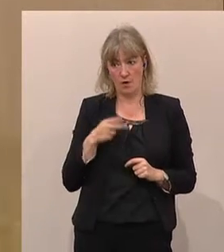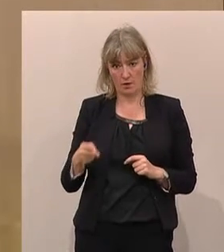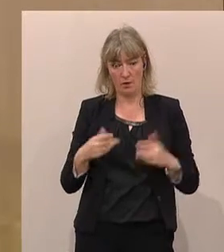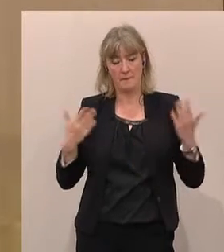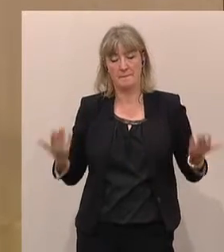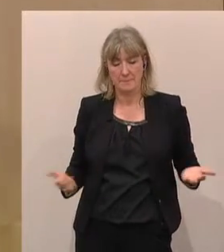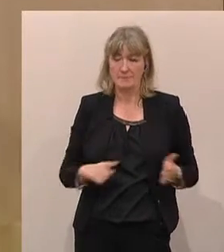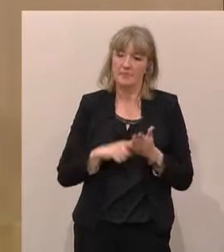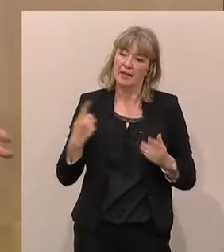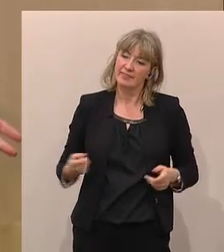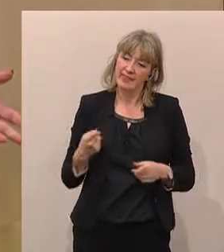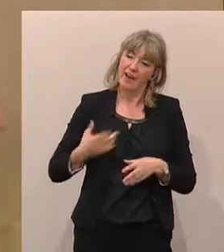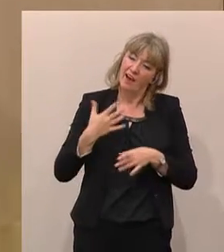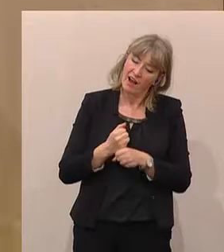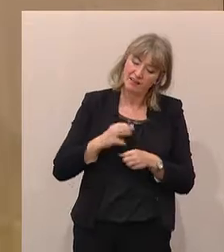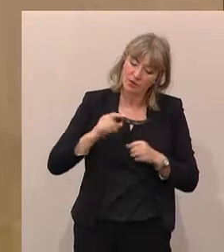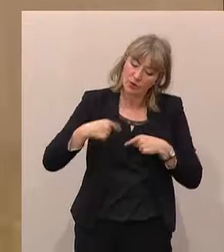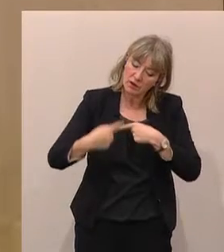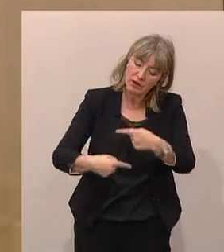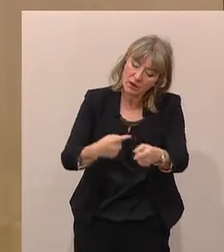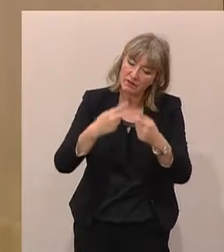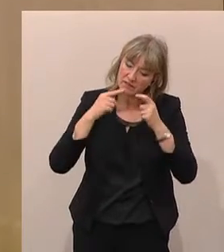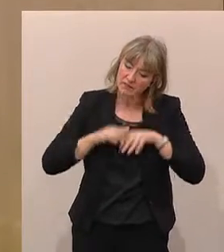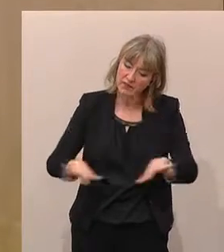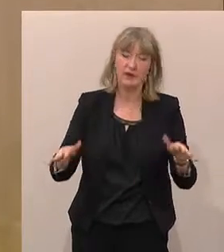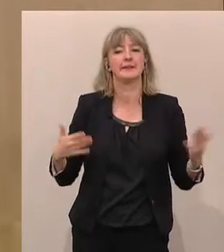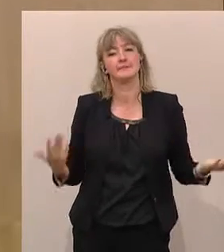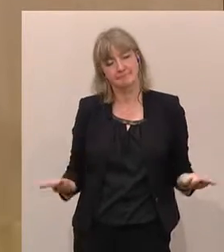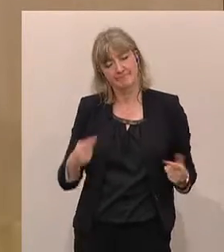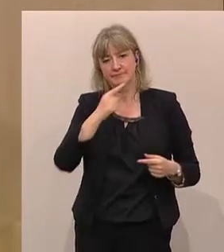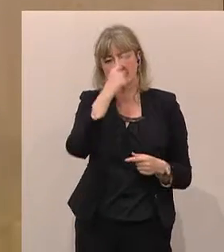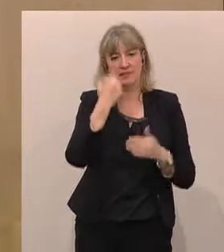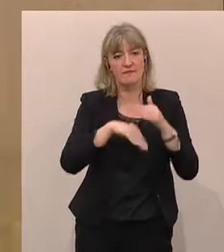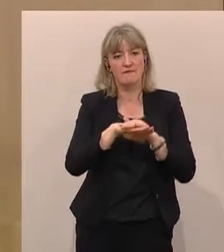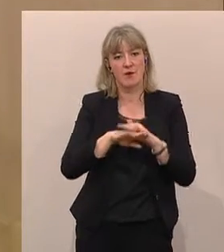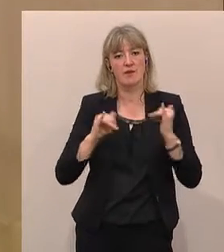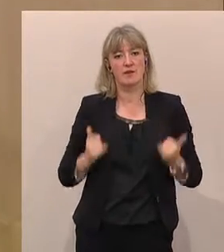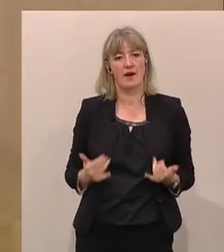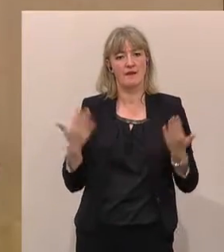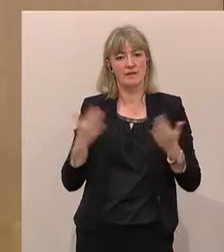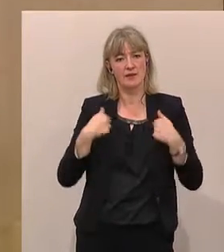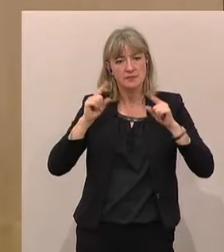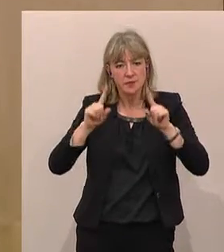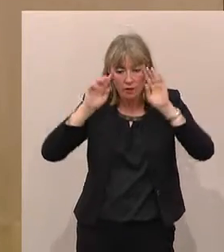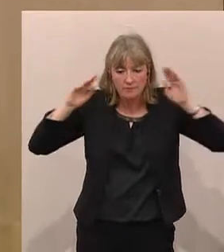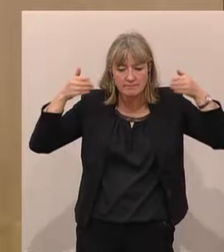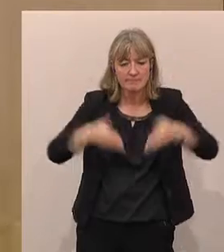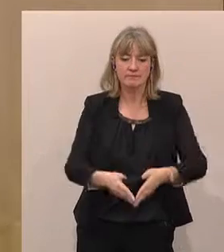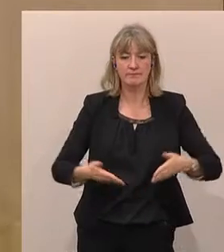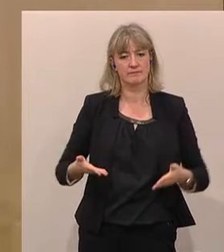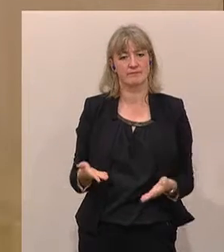Um nachhaltig für die nächste Generation zu wirken, ist es wohl sinnvoller, wenn wir uns darauf konzentrieren, wie